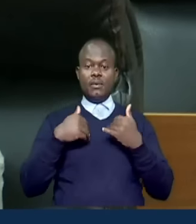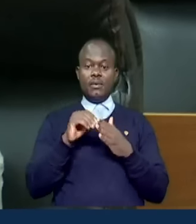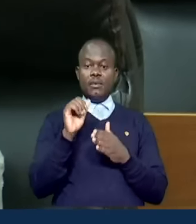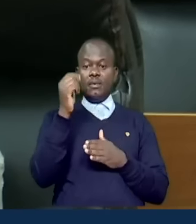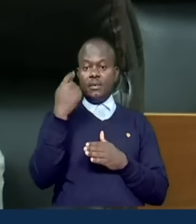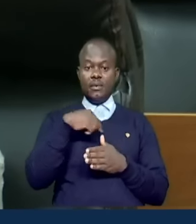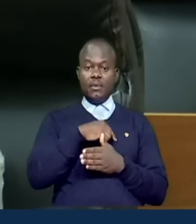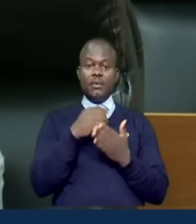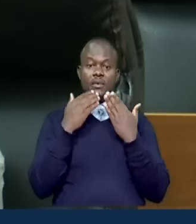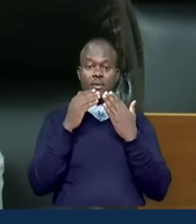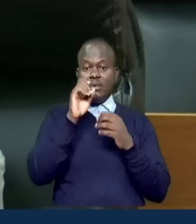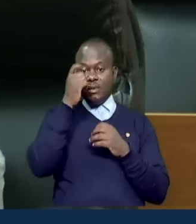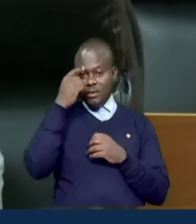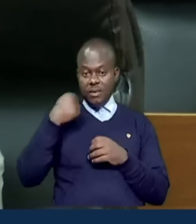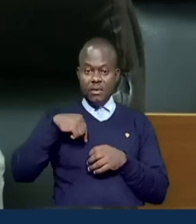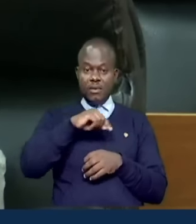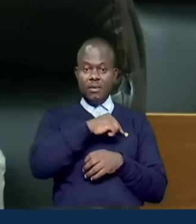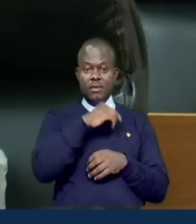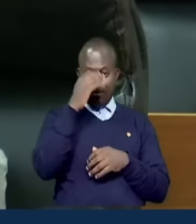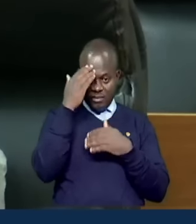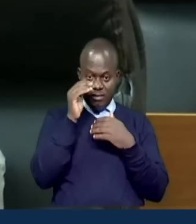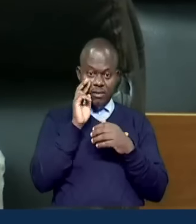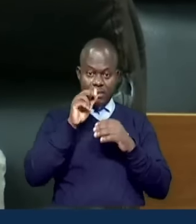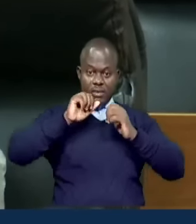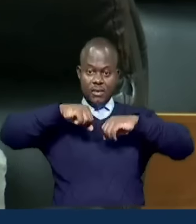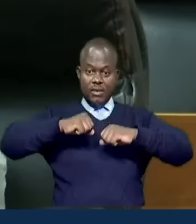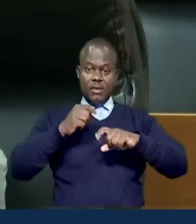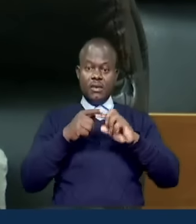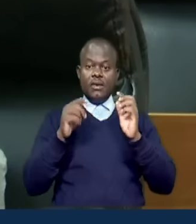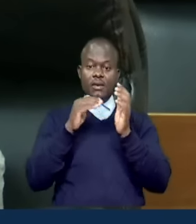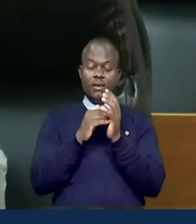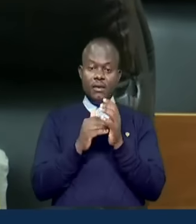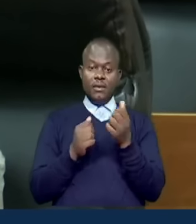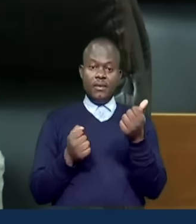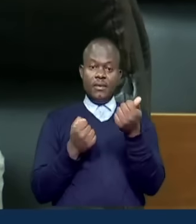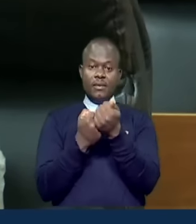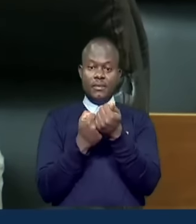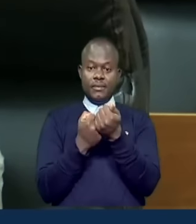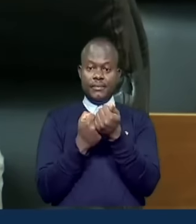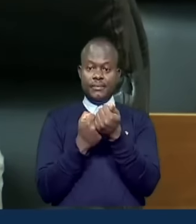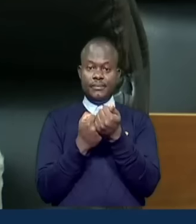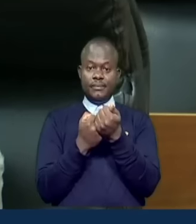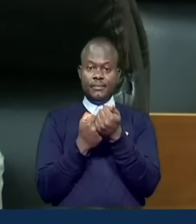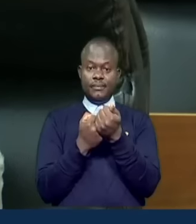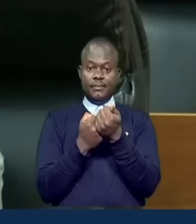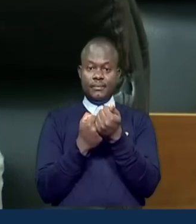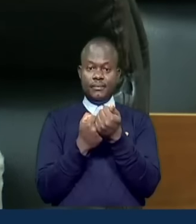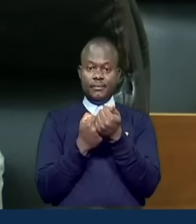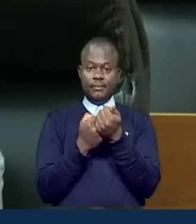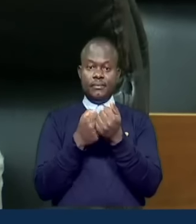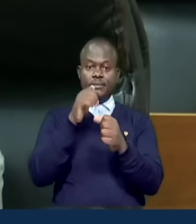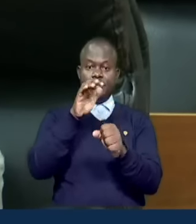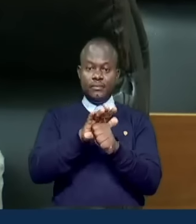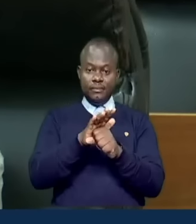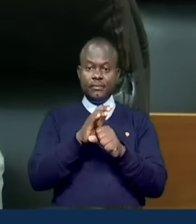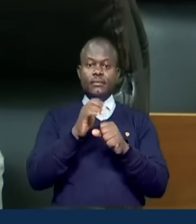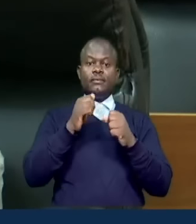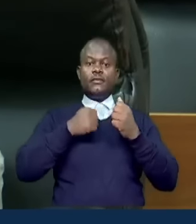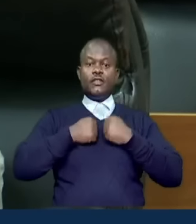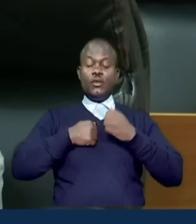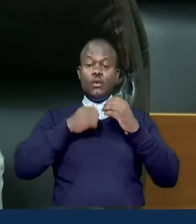niyo mpamushimira guverinoma yacu kuba yaremeye amasezerano kandi nkaba nyishyigikiye akenshi u Rwanda rukora